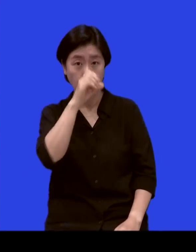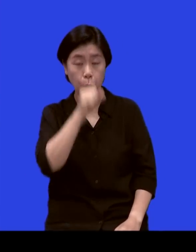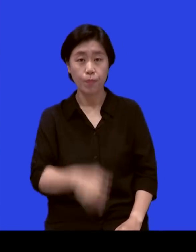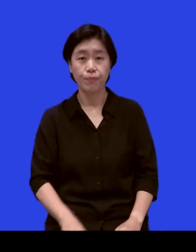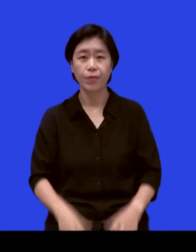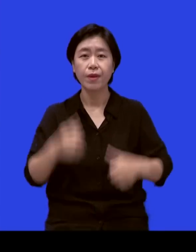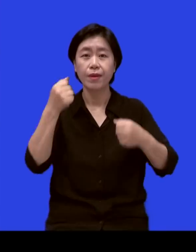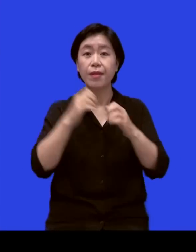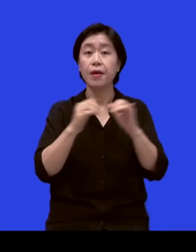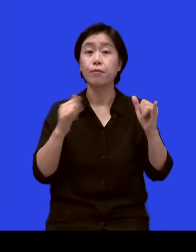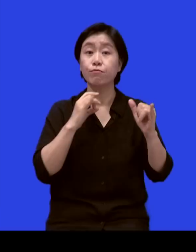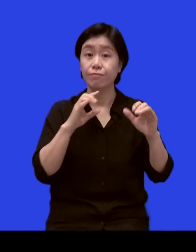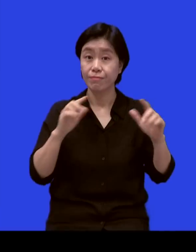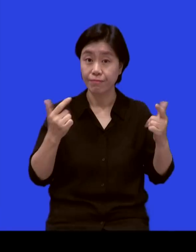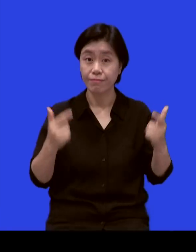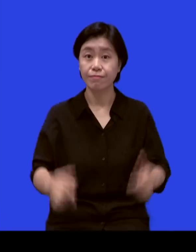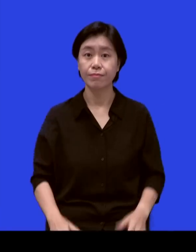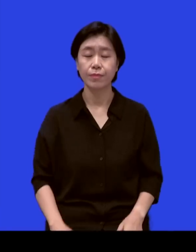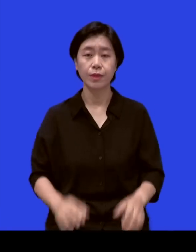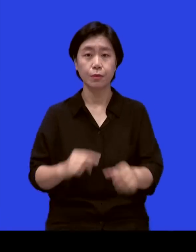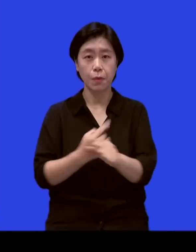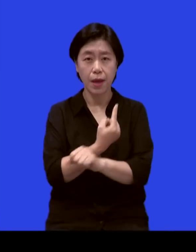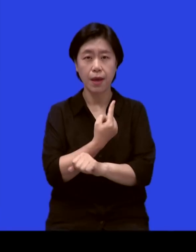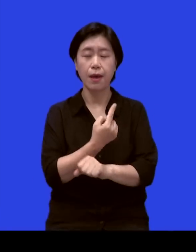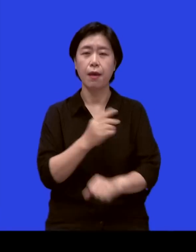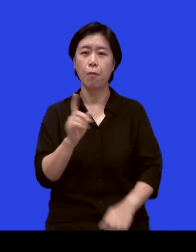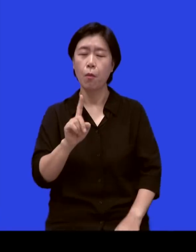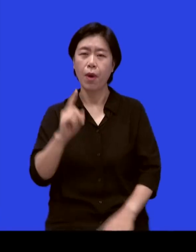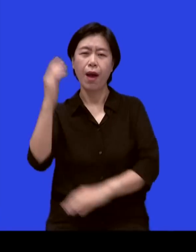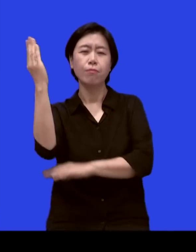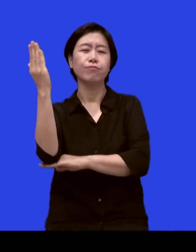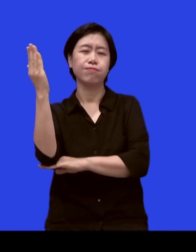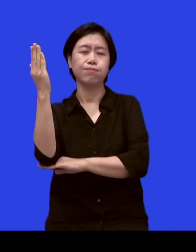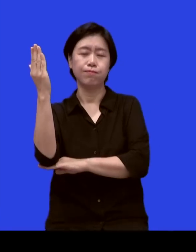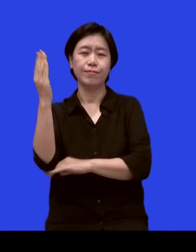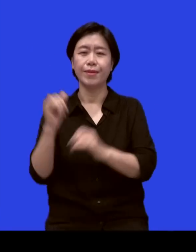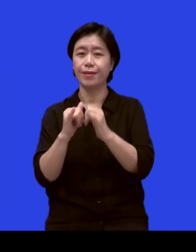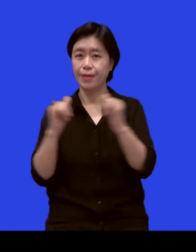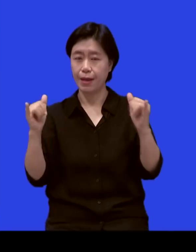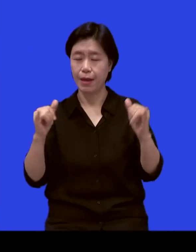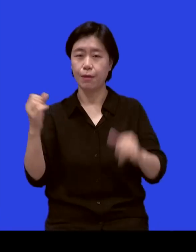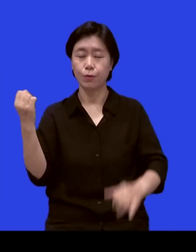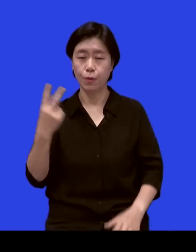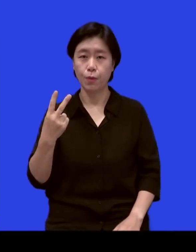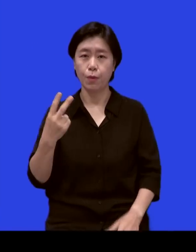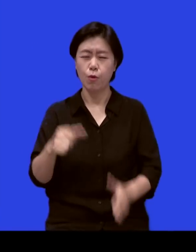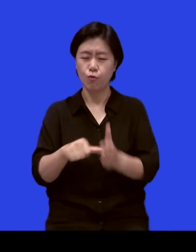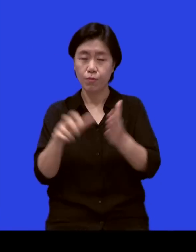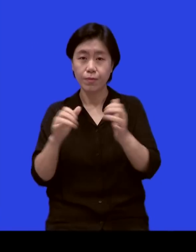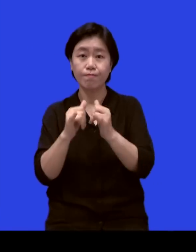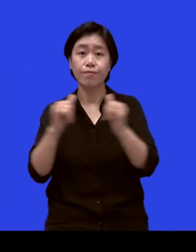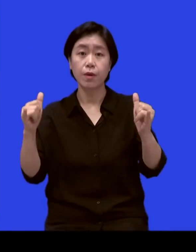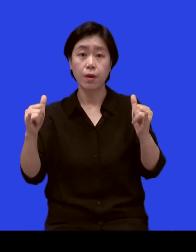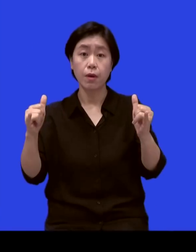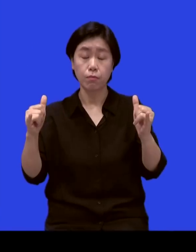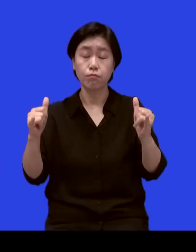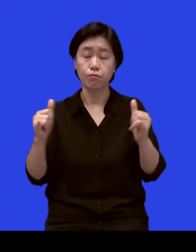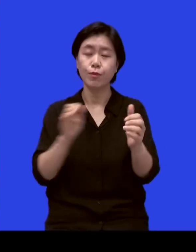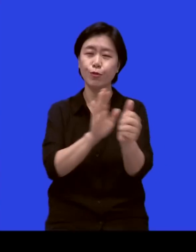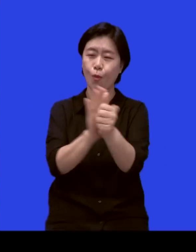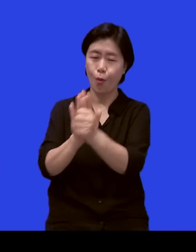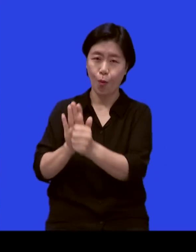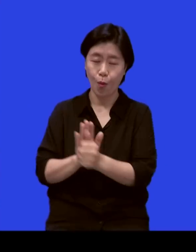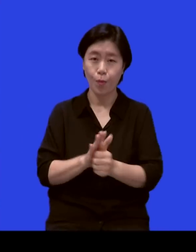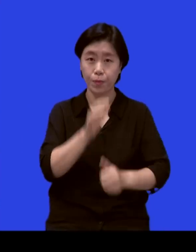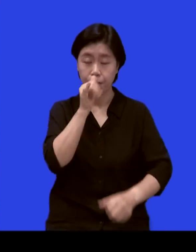연예인들만 하는 건 아니고 예. 이제 뭐 이렇게 강의하시는 분들이나 네네. 네, 뭐 셀럽 분들이나 네.